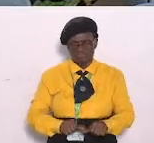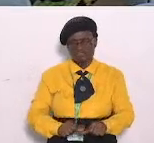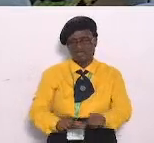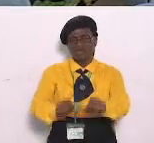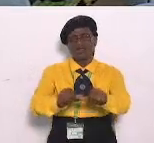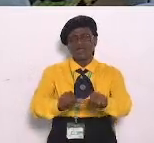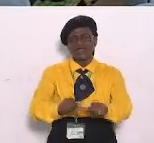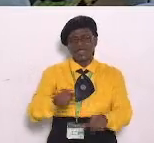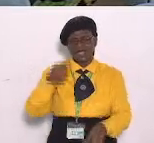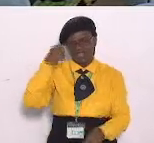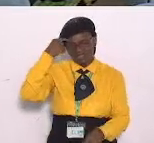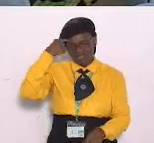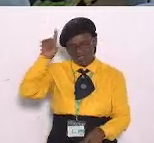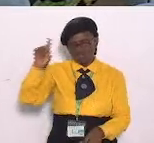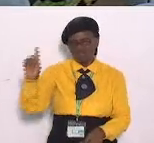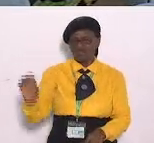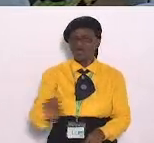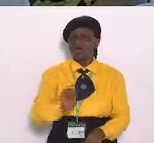miséricorde